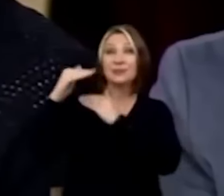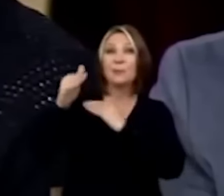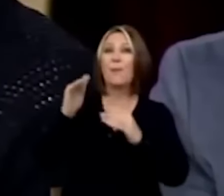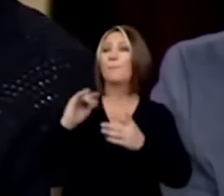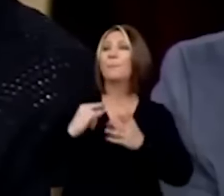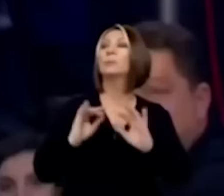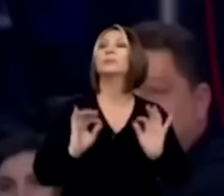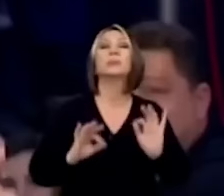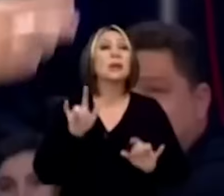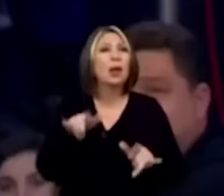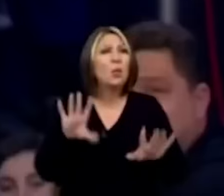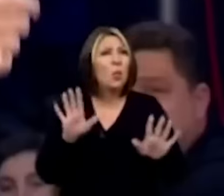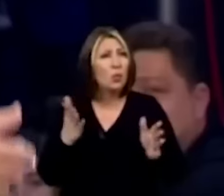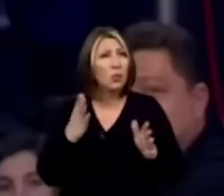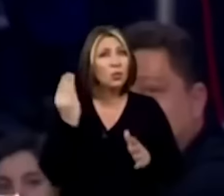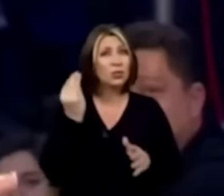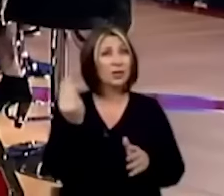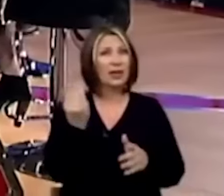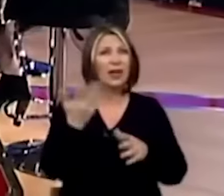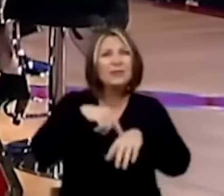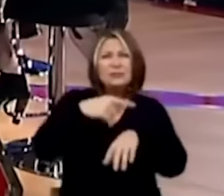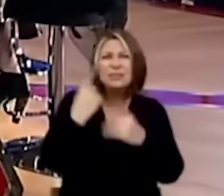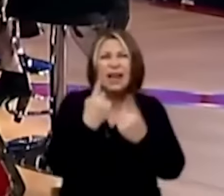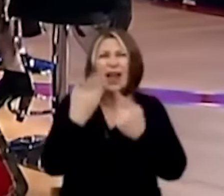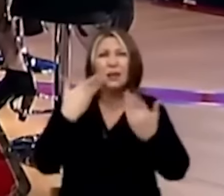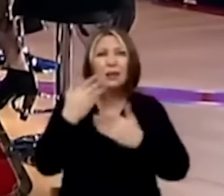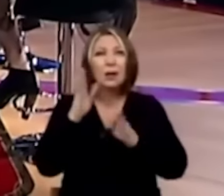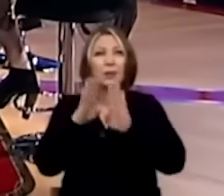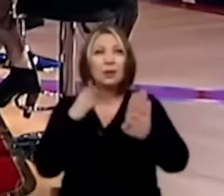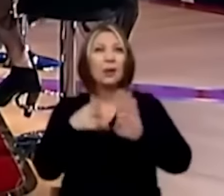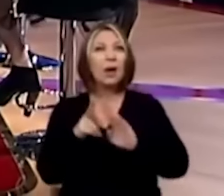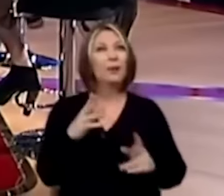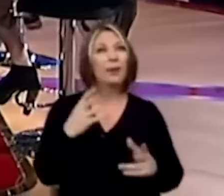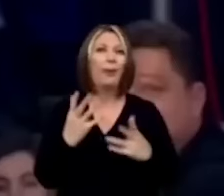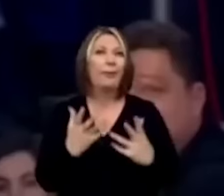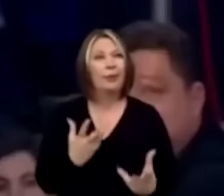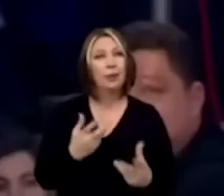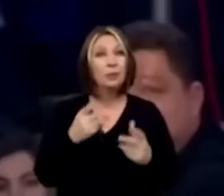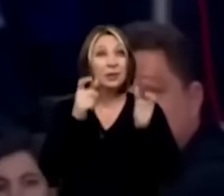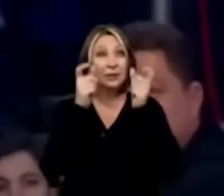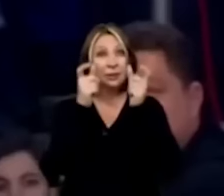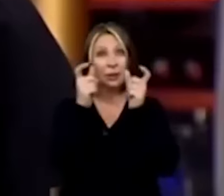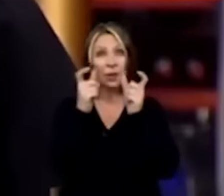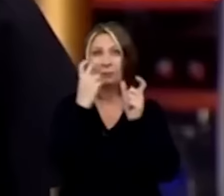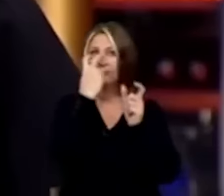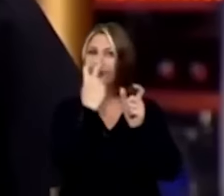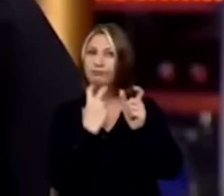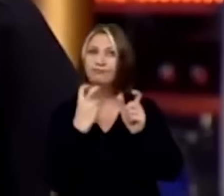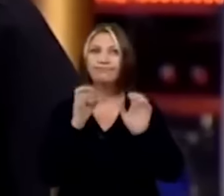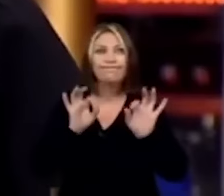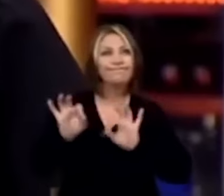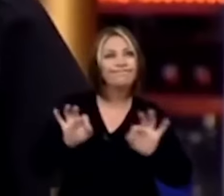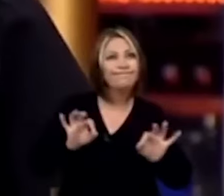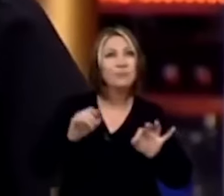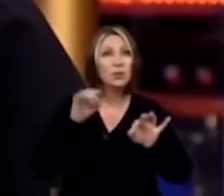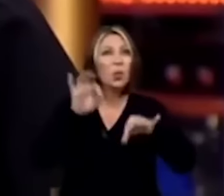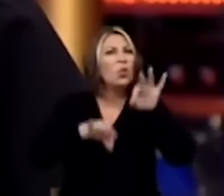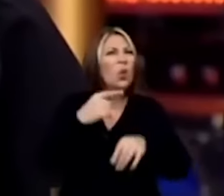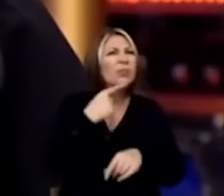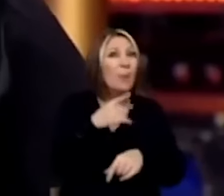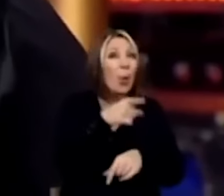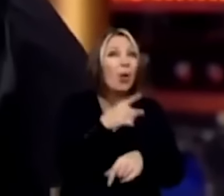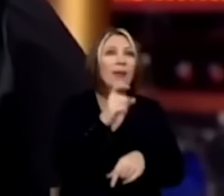ulaşmak için kontrollü olmasına gerek yok. Güzel şeyler anlatmasına gerek yok. Zaten kapıdan içeri girince oluyor. Ama dikkatli, özenli. Kontrolden kastım